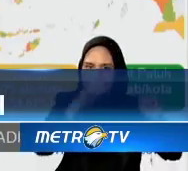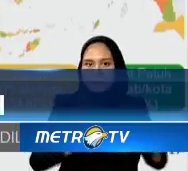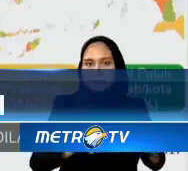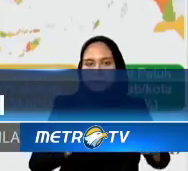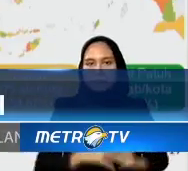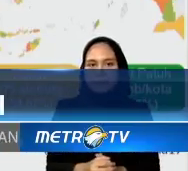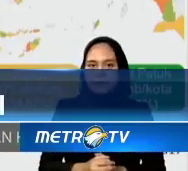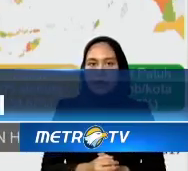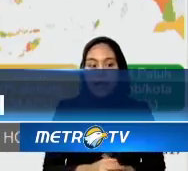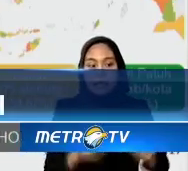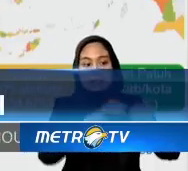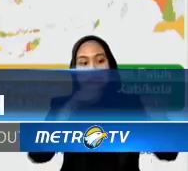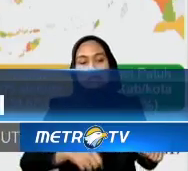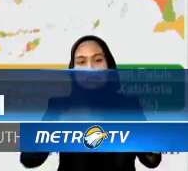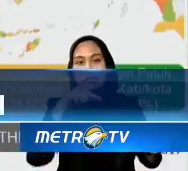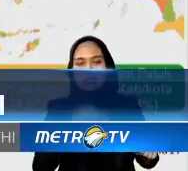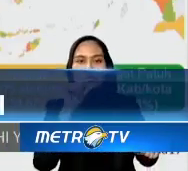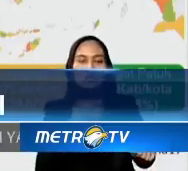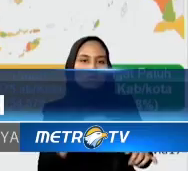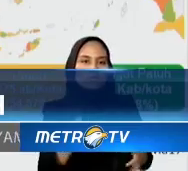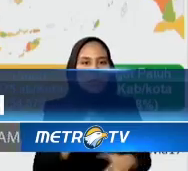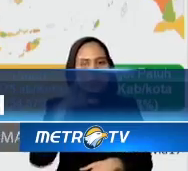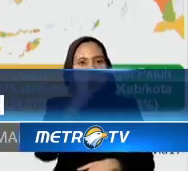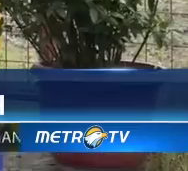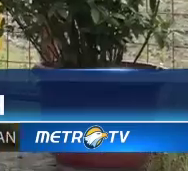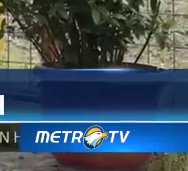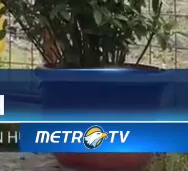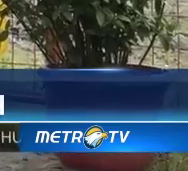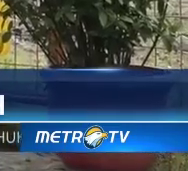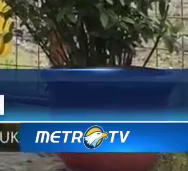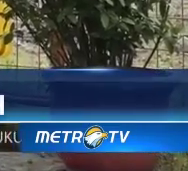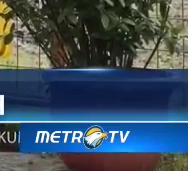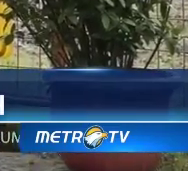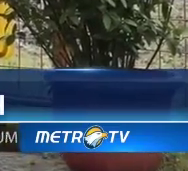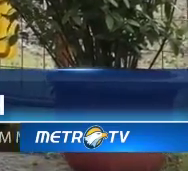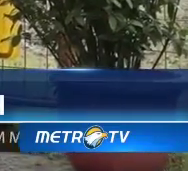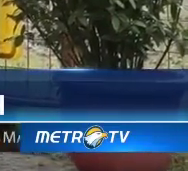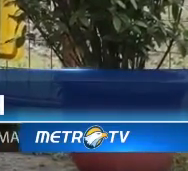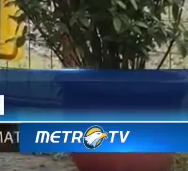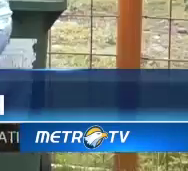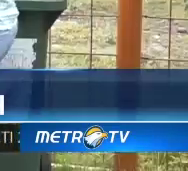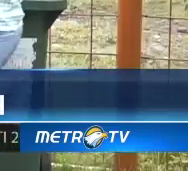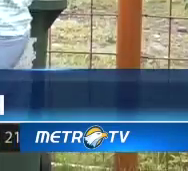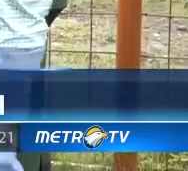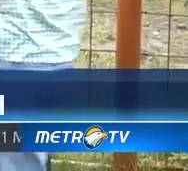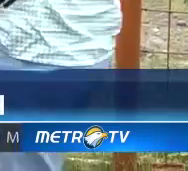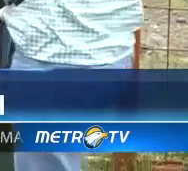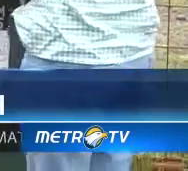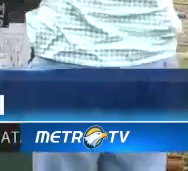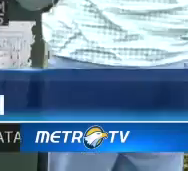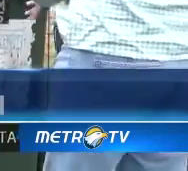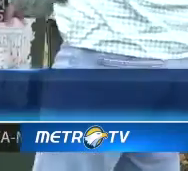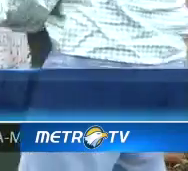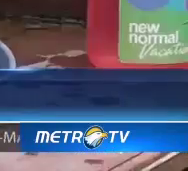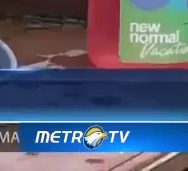sedangkan 370 lainnya berada pada zona oranye. Wiku mengatakan, kepatuhan terhadap protokol